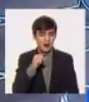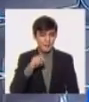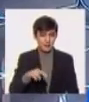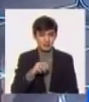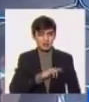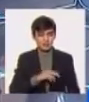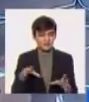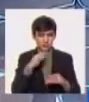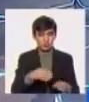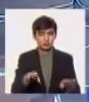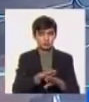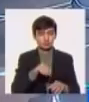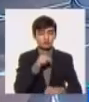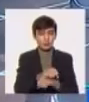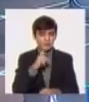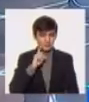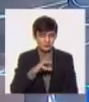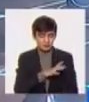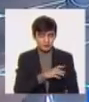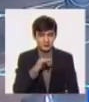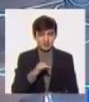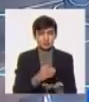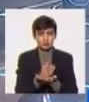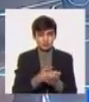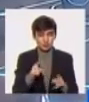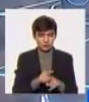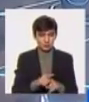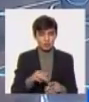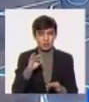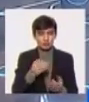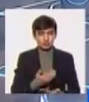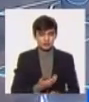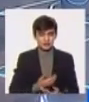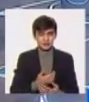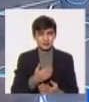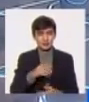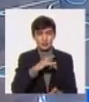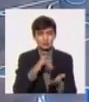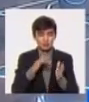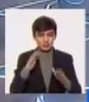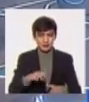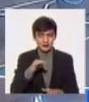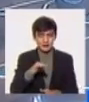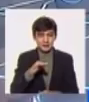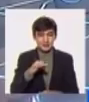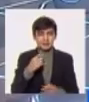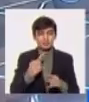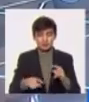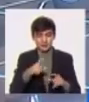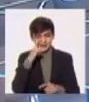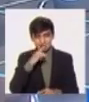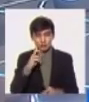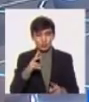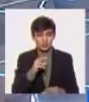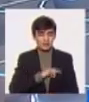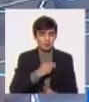приостановлена деятельность всех организаций, за исключением служб, обеспечивающих жизнедеятельность городов. Остальные казахстанцы, которые не